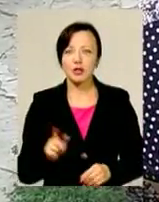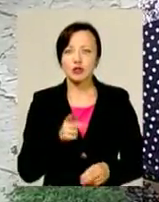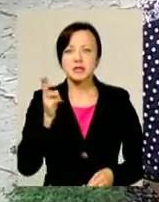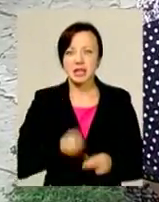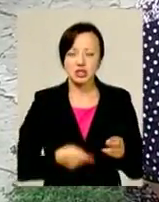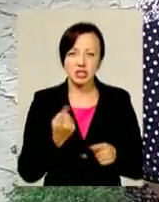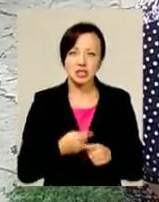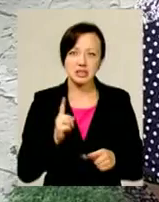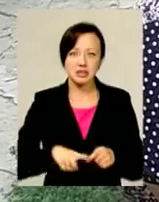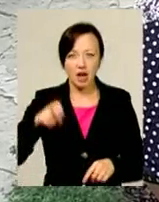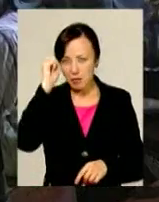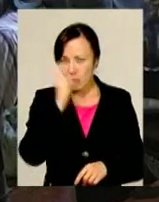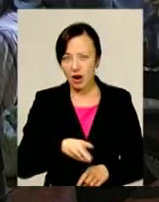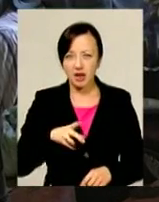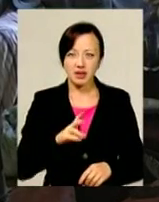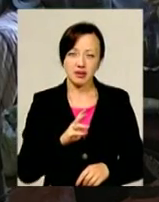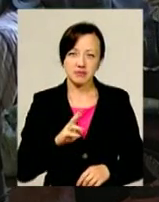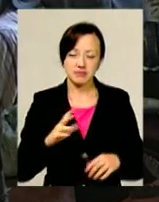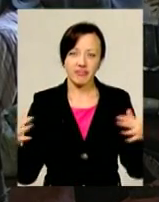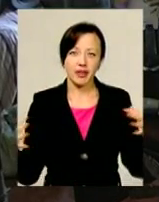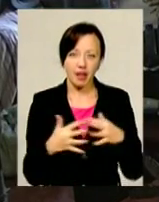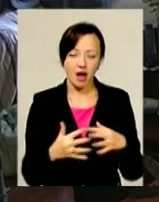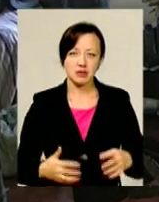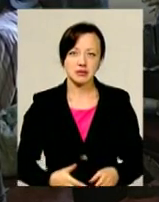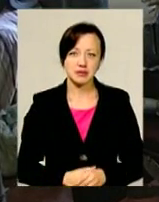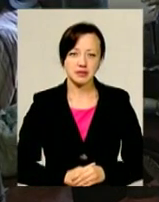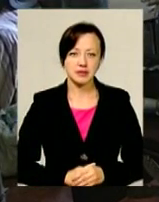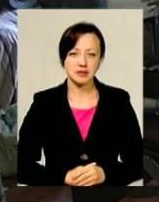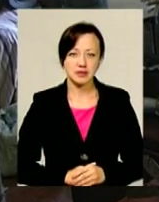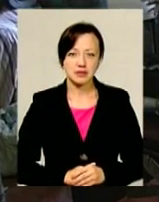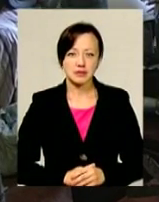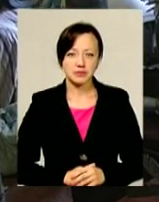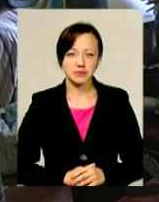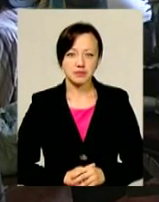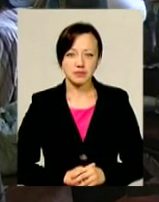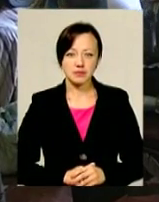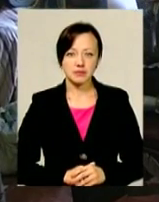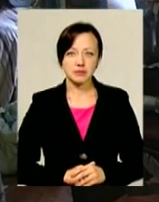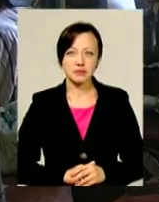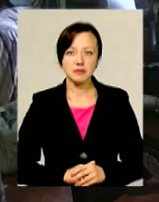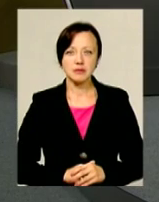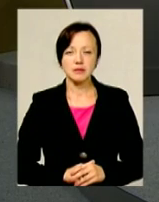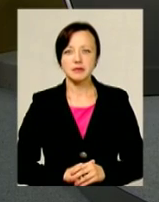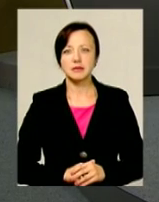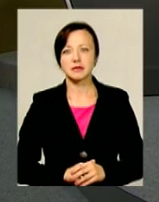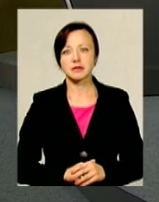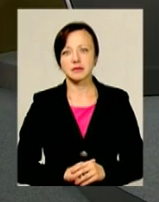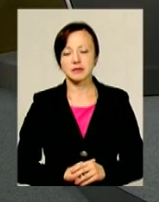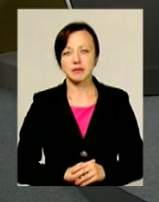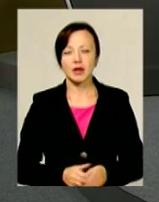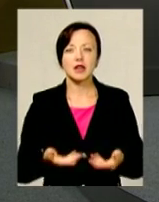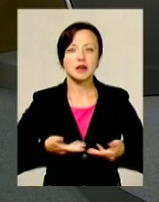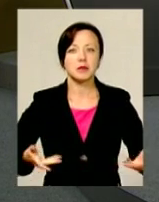закінчилася ця проклята війна. Дарина Денисенко, Михайло Габрух, Юрій Чорний для інформаційного випуску.